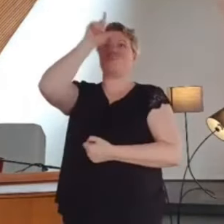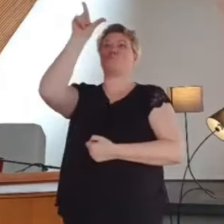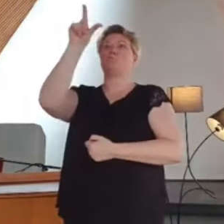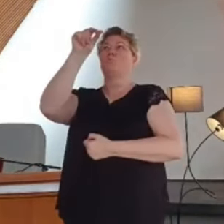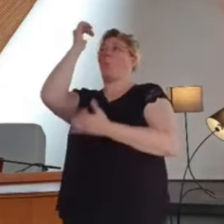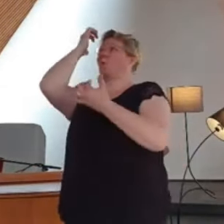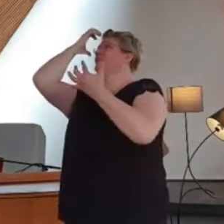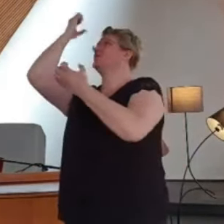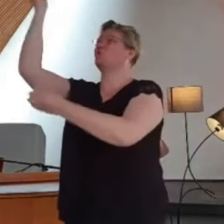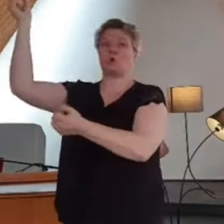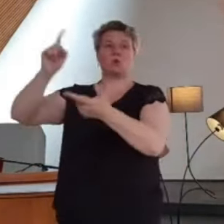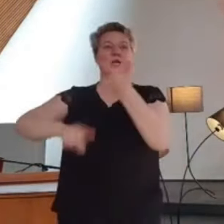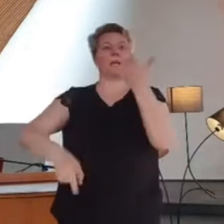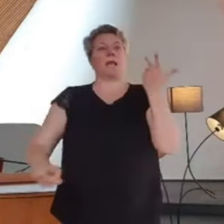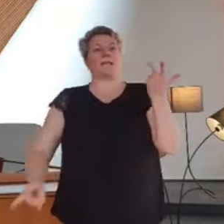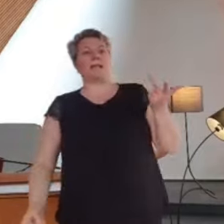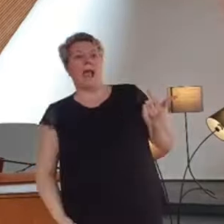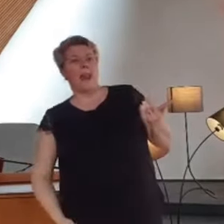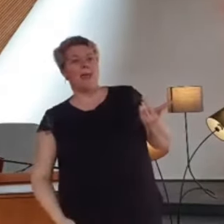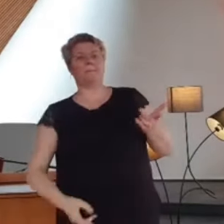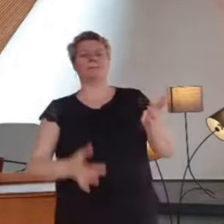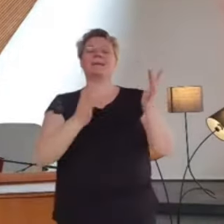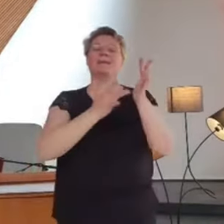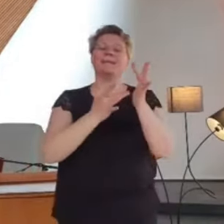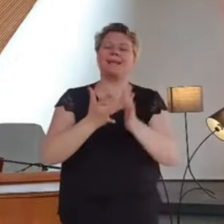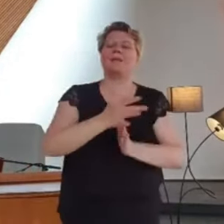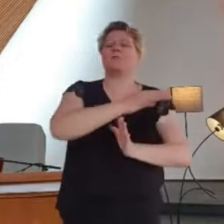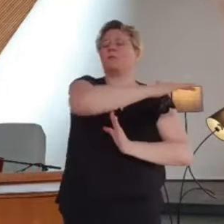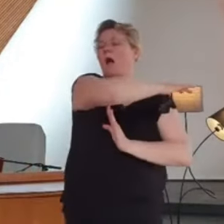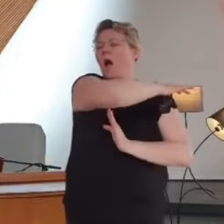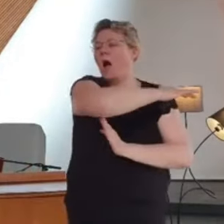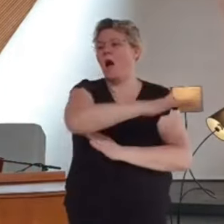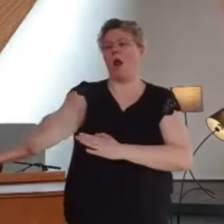und Gelähmte. Jesus heilte sie alle.